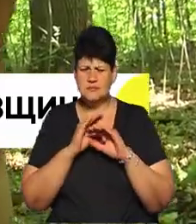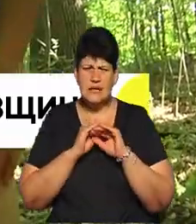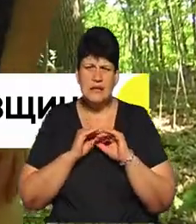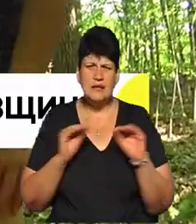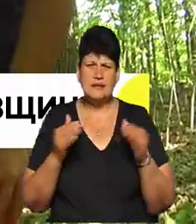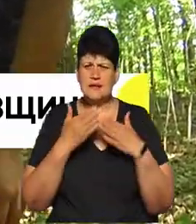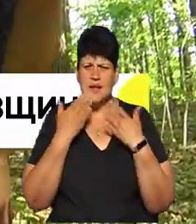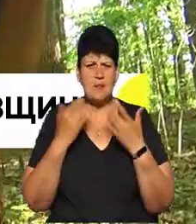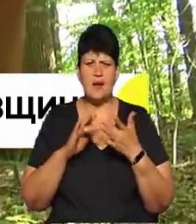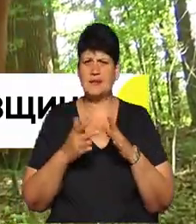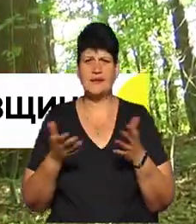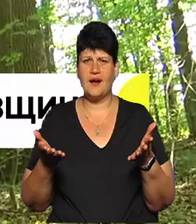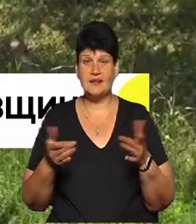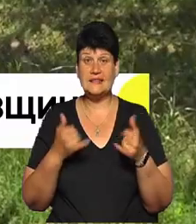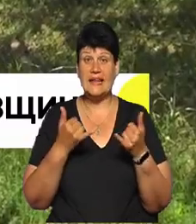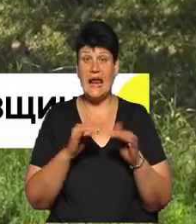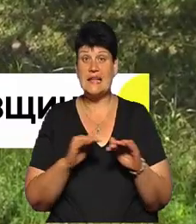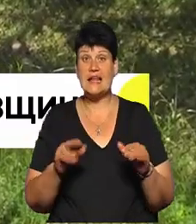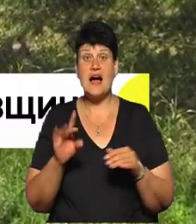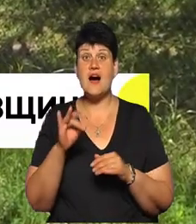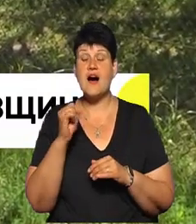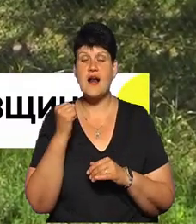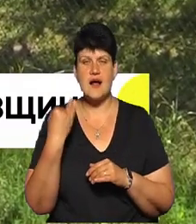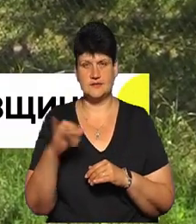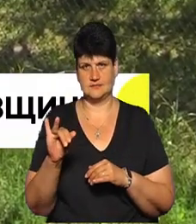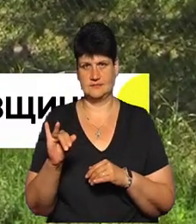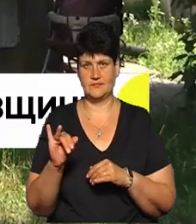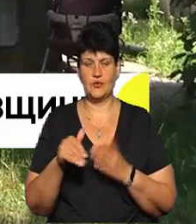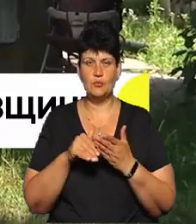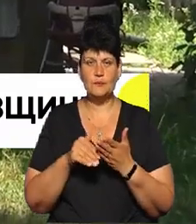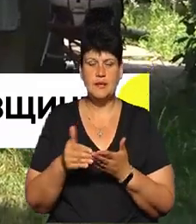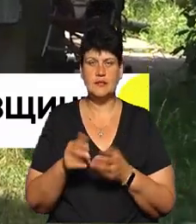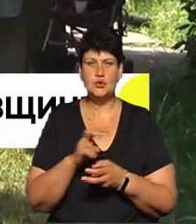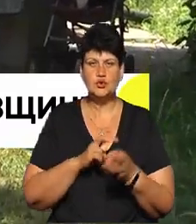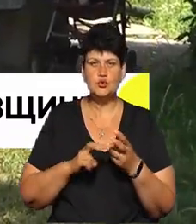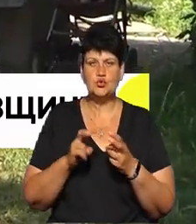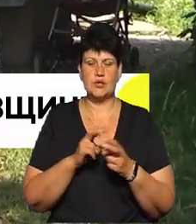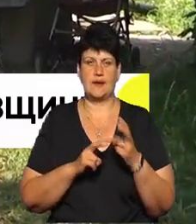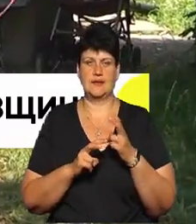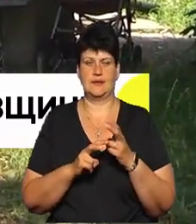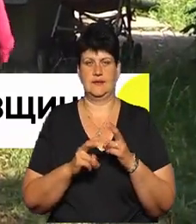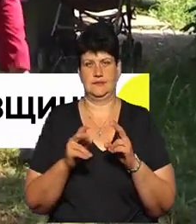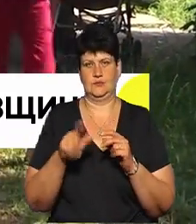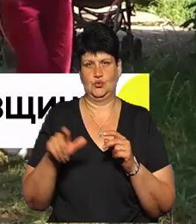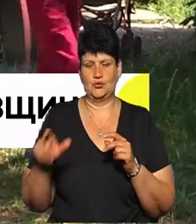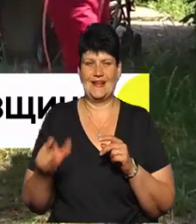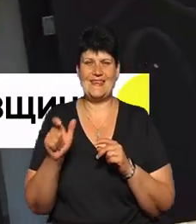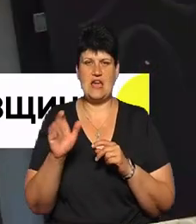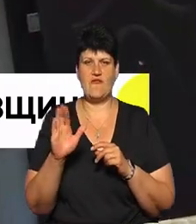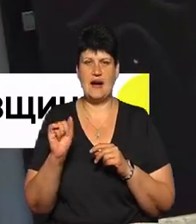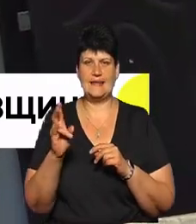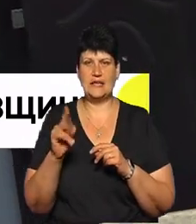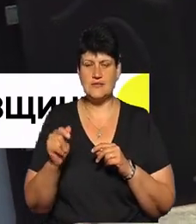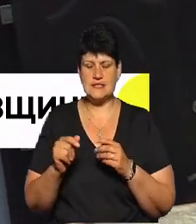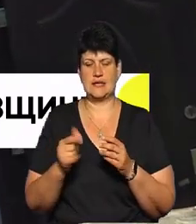немає інтернету. І тут для дітей просто рай. Допомагали шукати житло парафіяни Євангельської церкви. Вони запропонували сім'ї